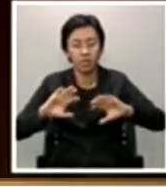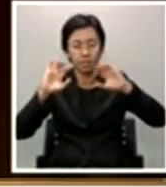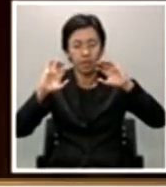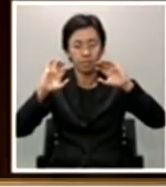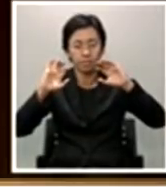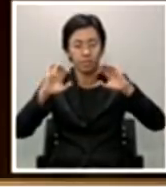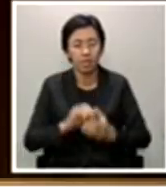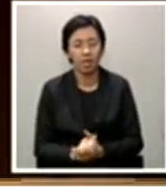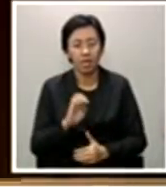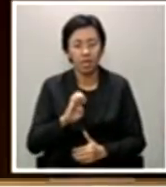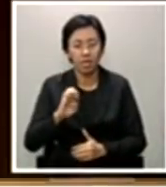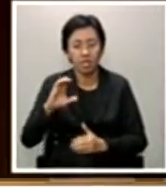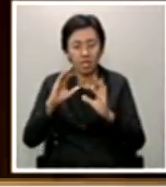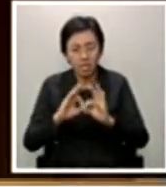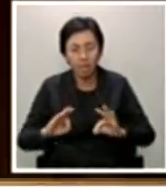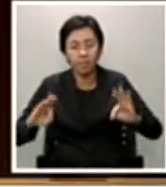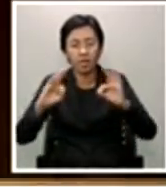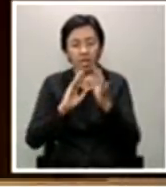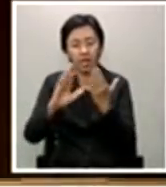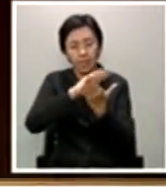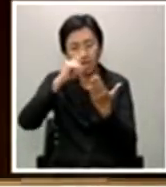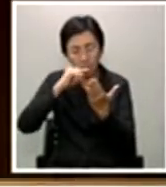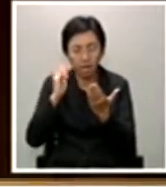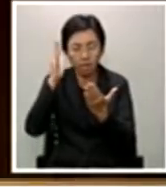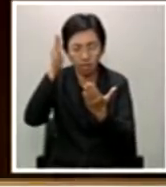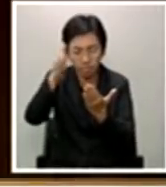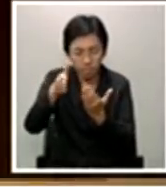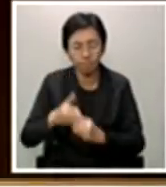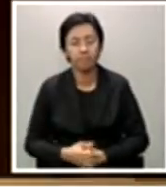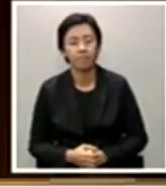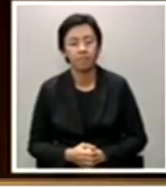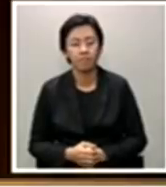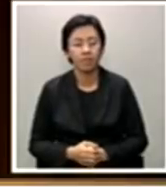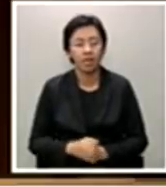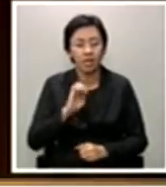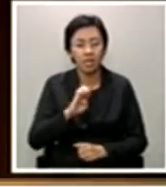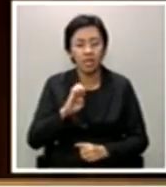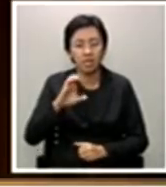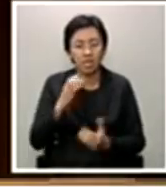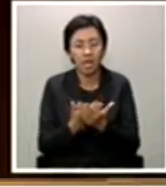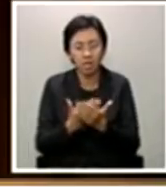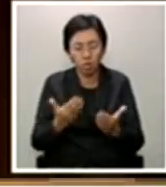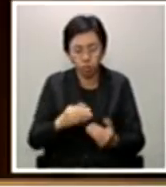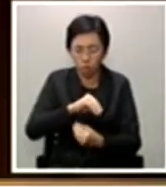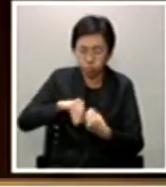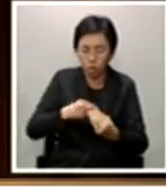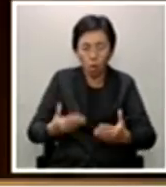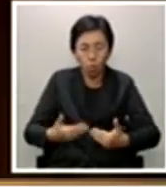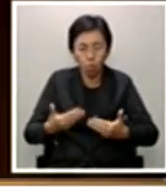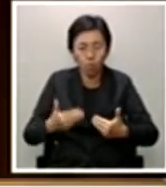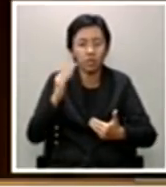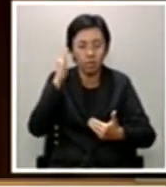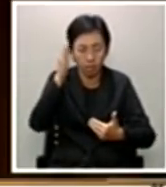สิ่งที่มีความสำคัญมากสำหรับประเทศนี้ในอนาคตข้างหน้ามันเป็นตัวที่จะสร้างมูลค่าเพิ่มกับผลผลิตของเราในอนาคตข้างหน้